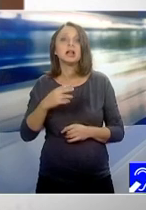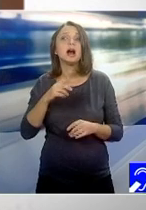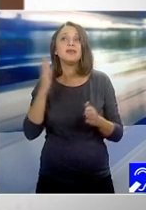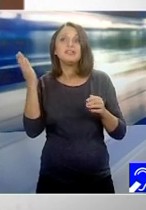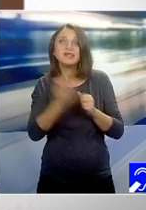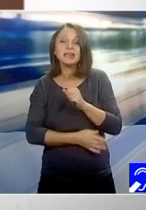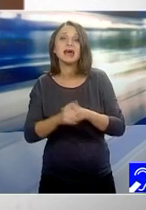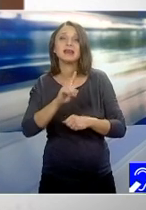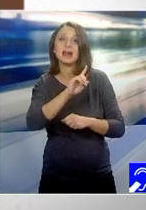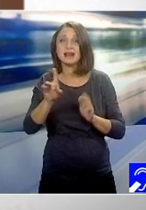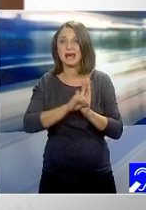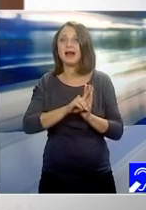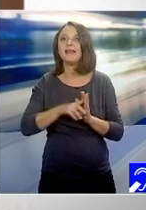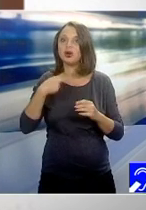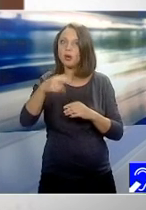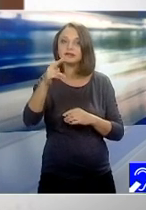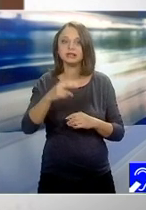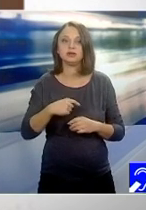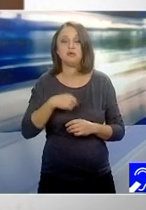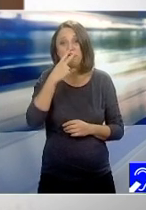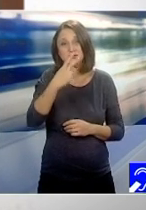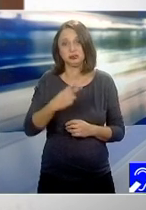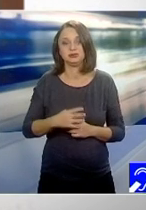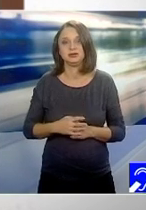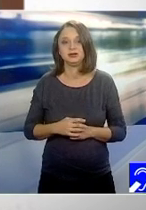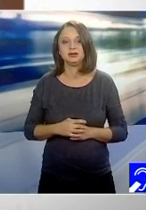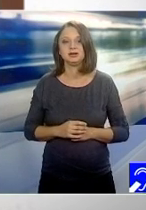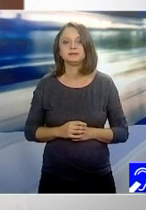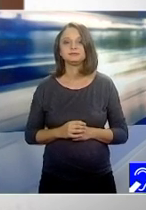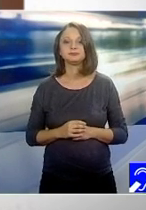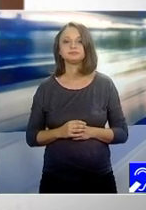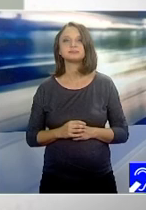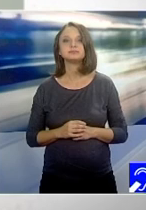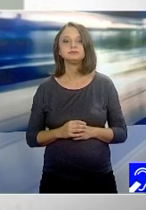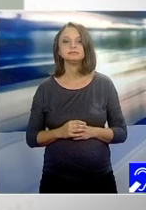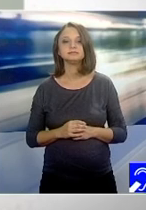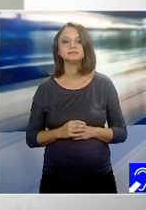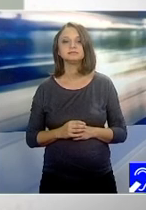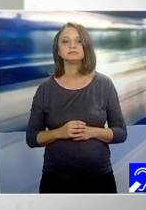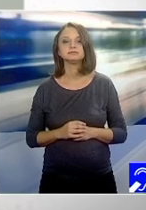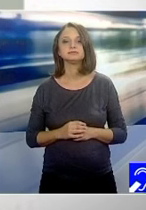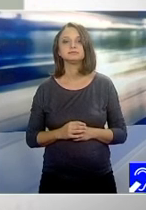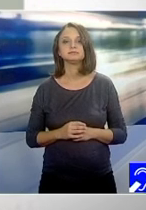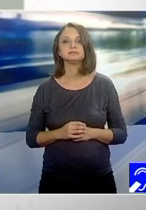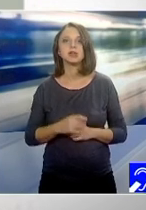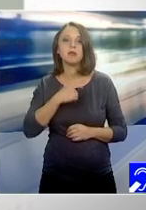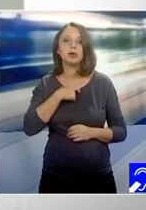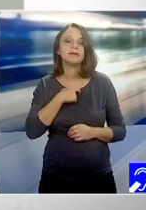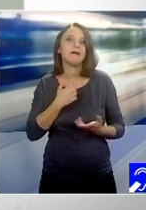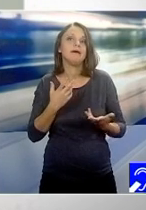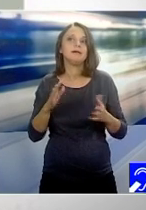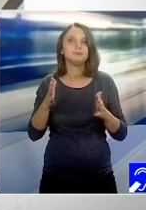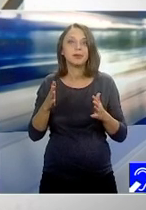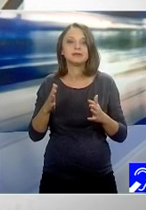poate mai cu perdea, mai organizat, mai la stil mare, nu-și mai permit unii mici că sunt scoși. S-au terminat pădurile mai la vale și acum urcă. No, lucrurile